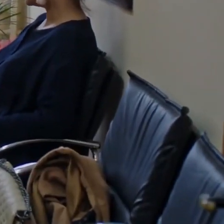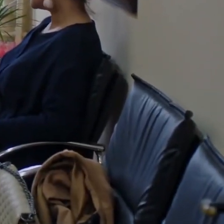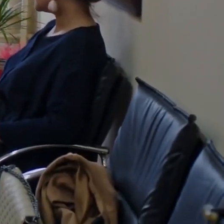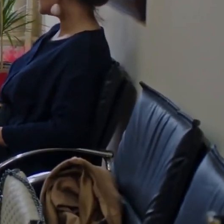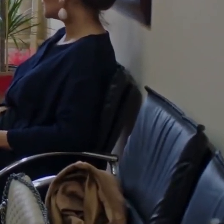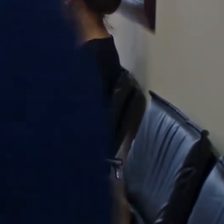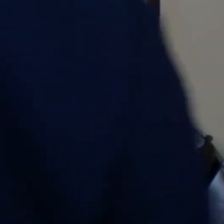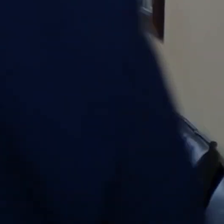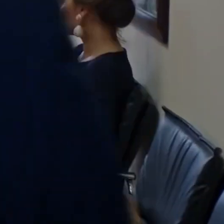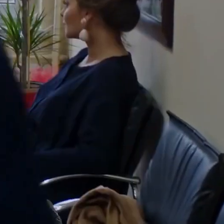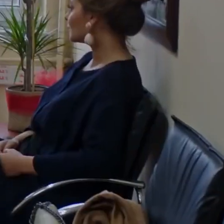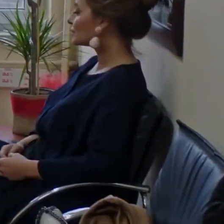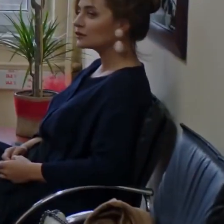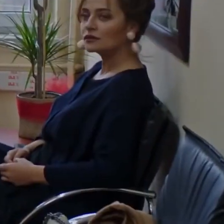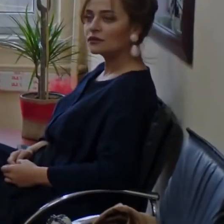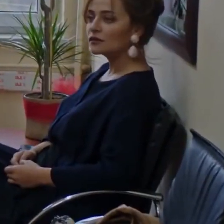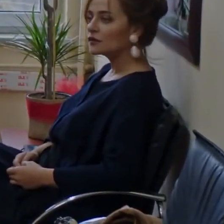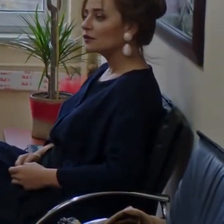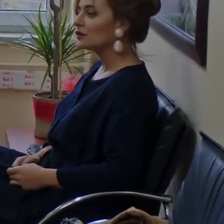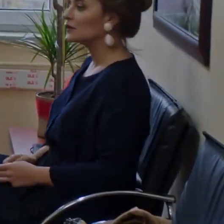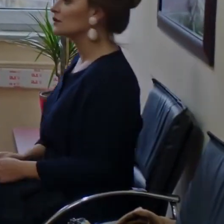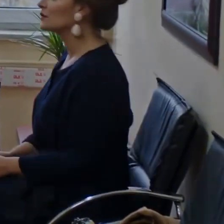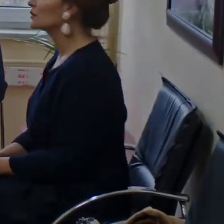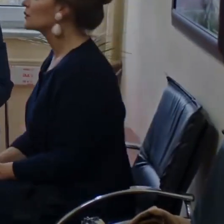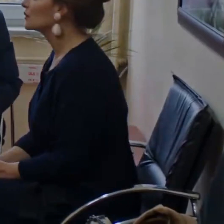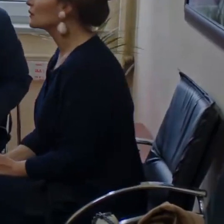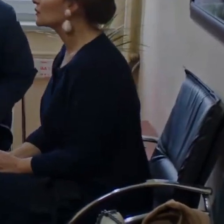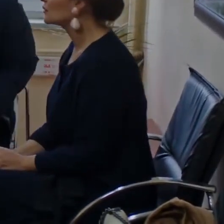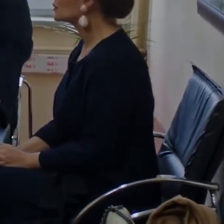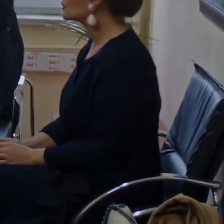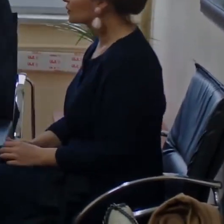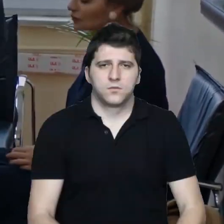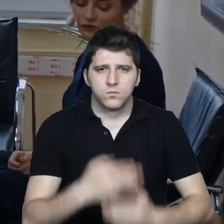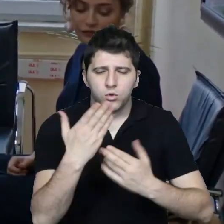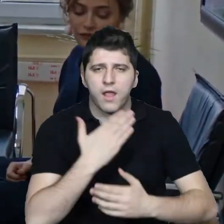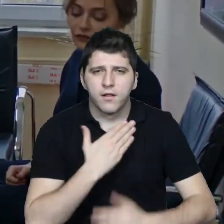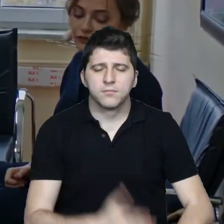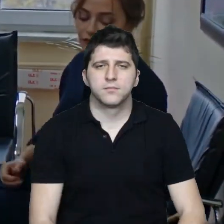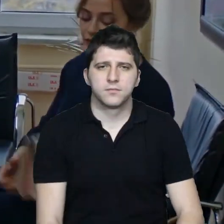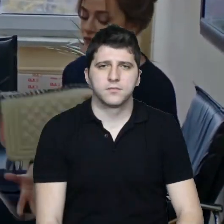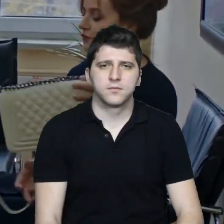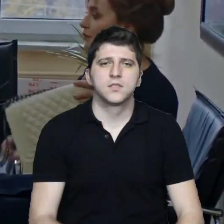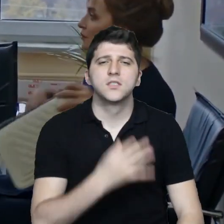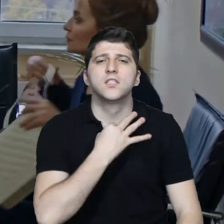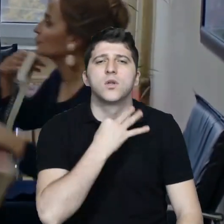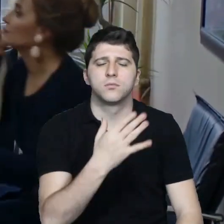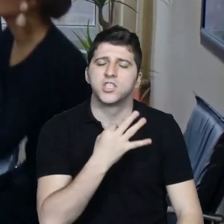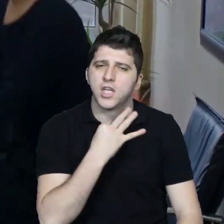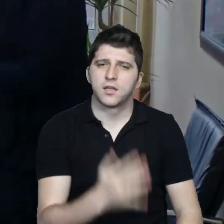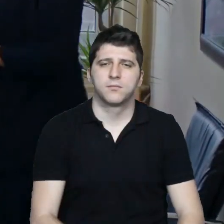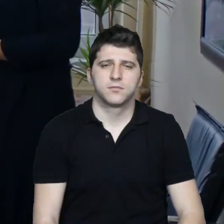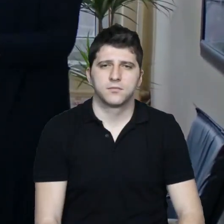Adam geri geldi. Masadaki küçük direklerde 2 Türk bayrağı. Buyurun efendim. Teşekkür ederim. Rica